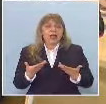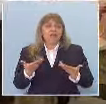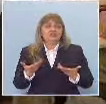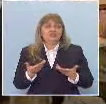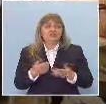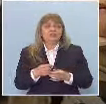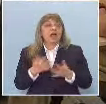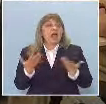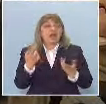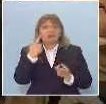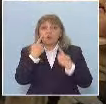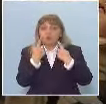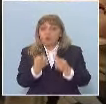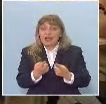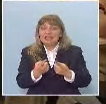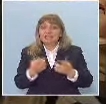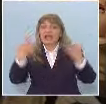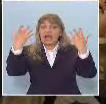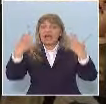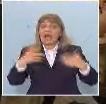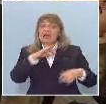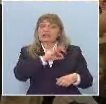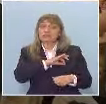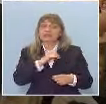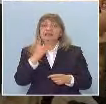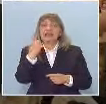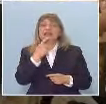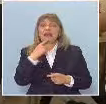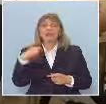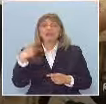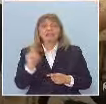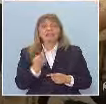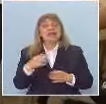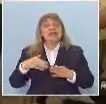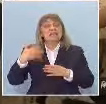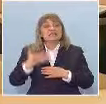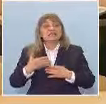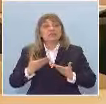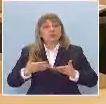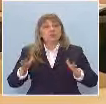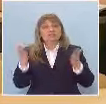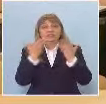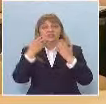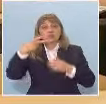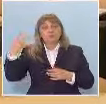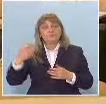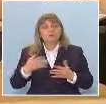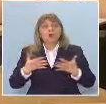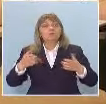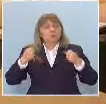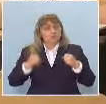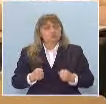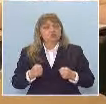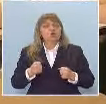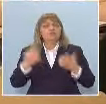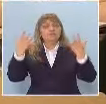Какво показаха резултатите една година след като беше открито училището, втората година? Втората година много такъв устойчив резултат